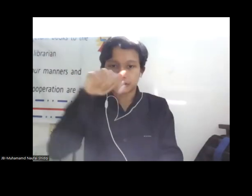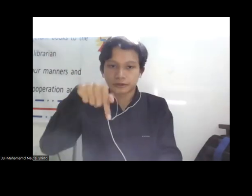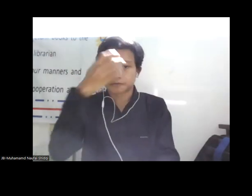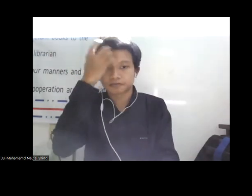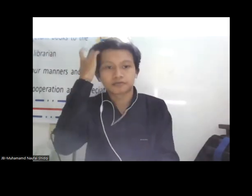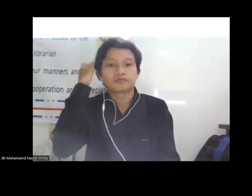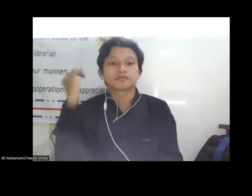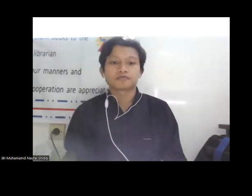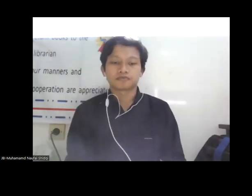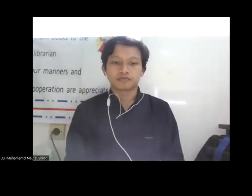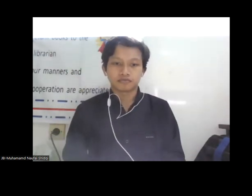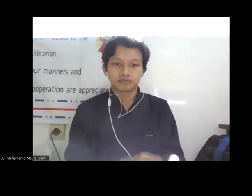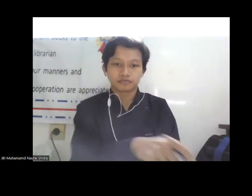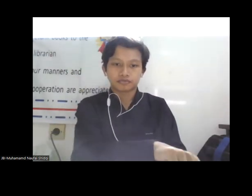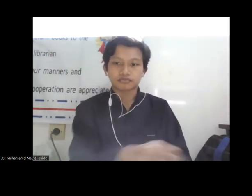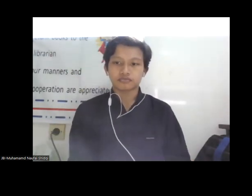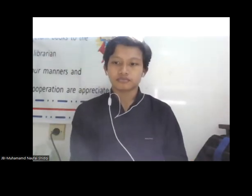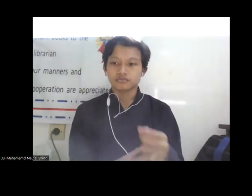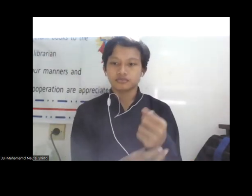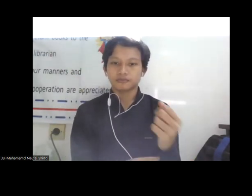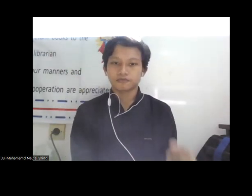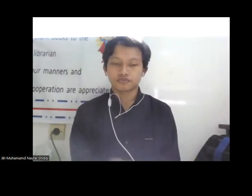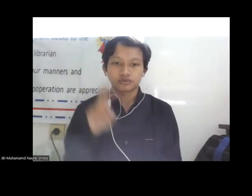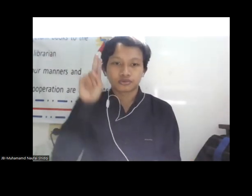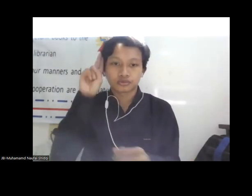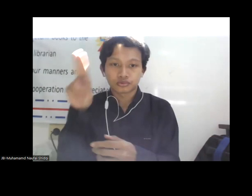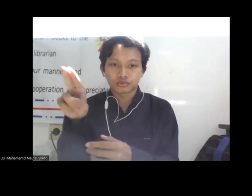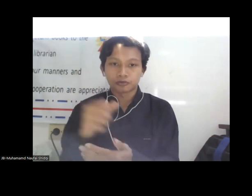perlu kami sampaikan Bapak Ibu untuk